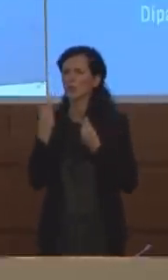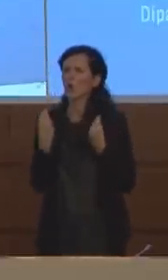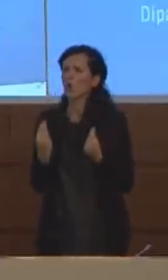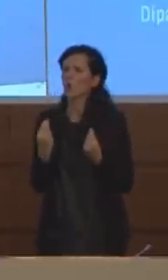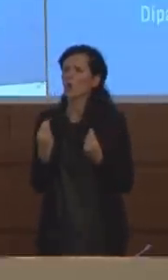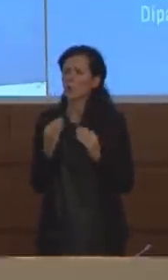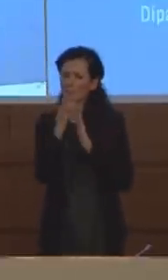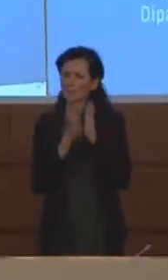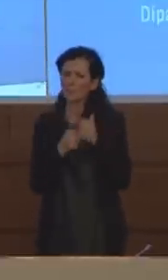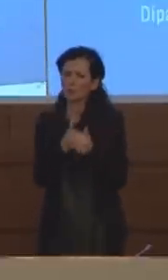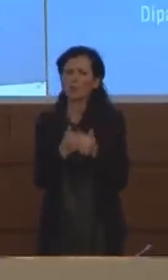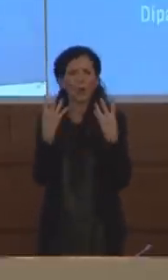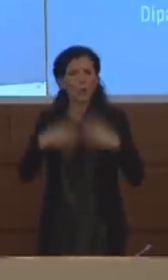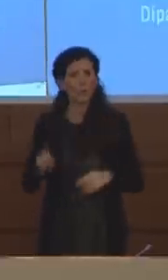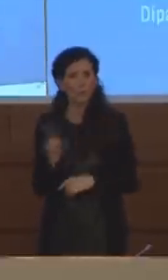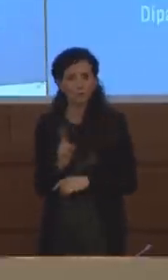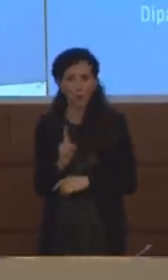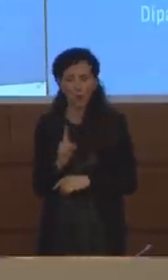funzionato